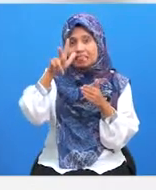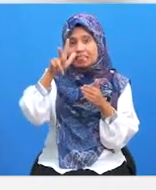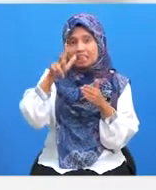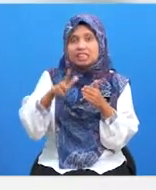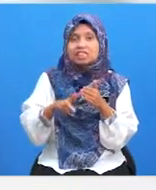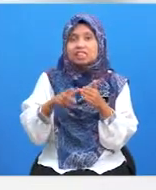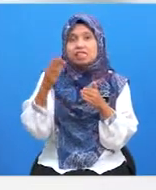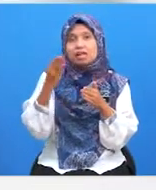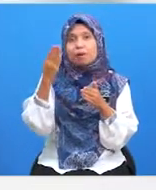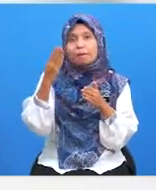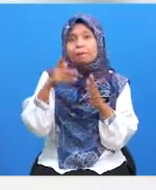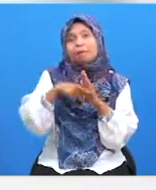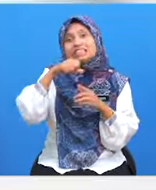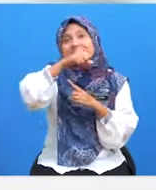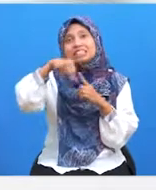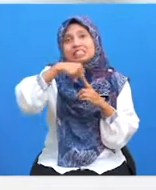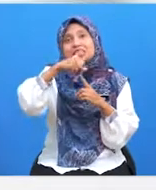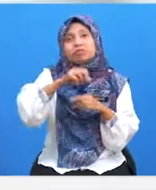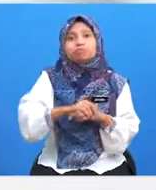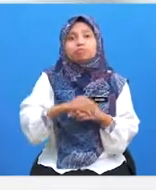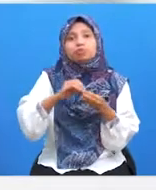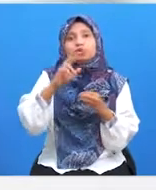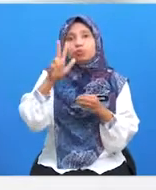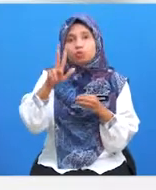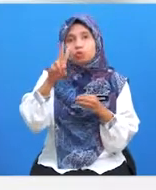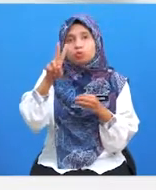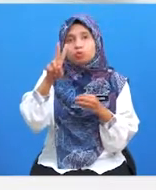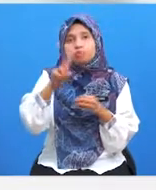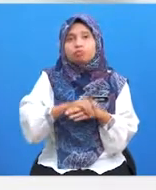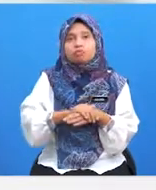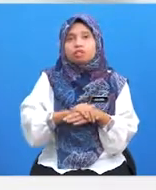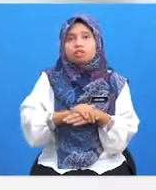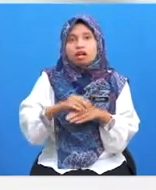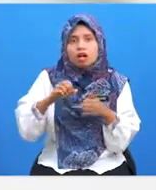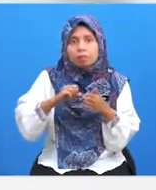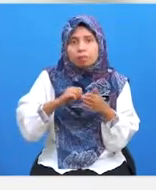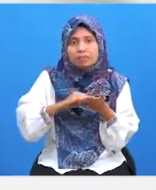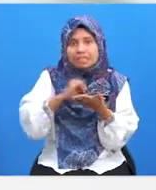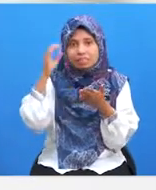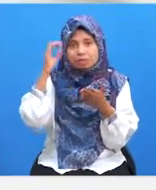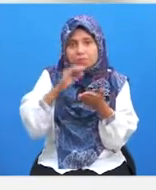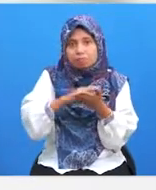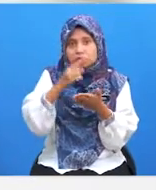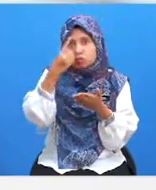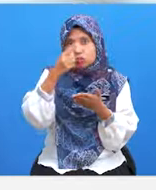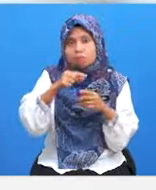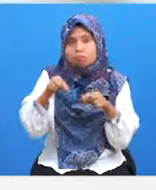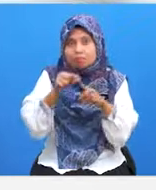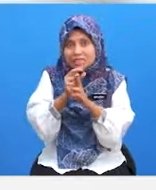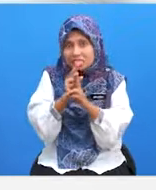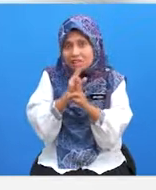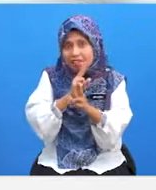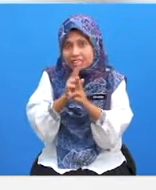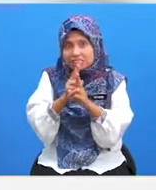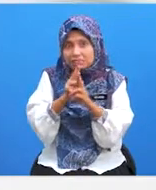persekitaran pernyataan yang kedua mengimbas dan menggariskan trend persekitaran